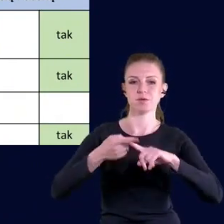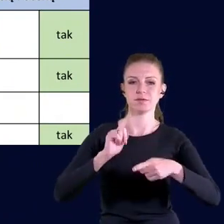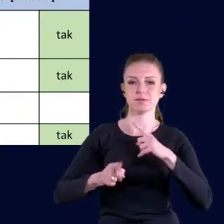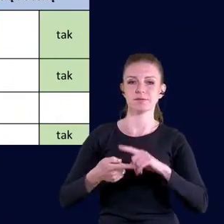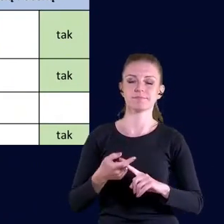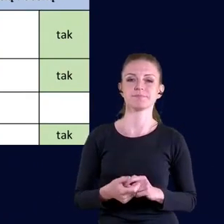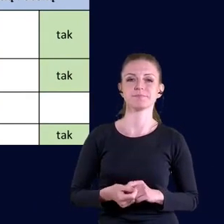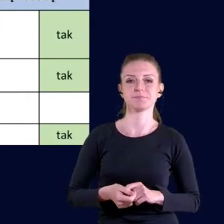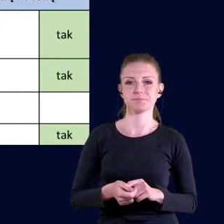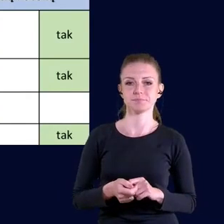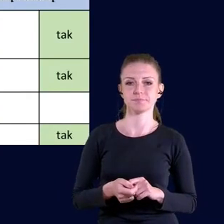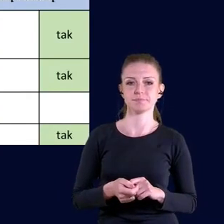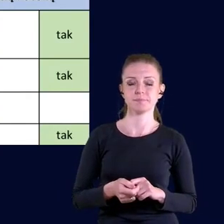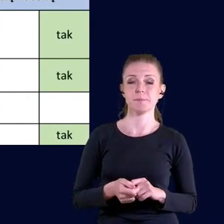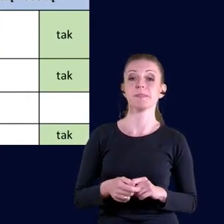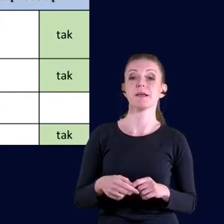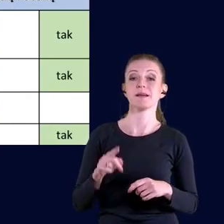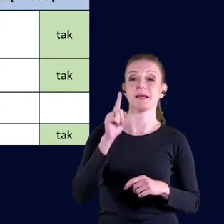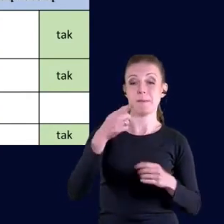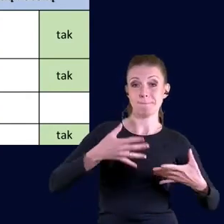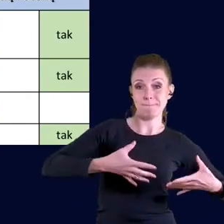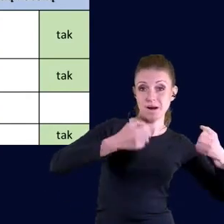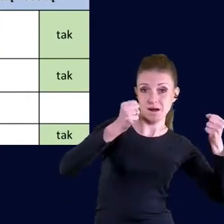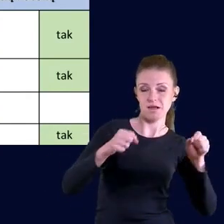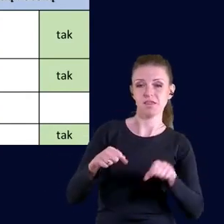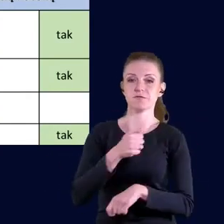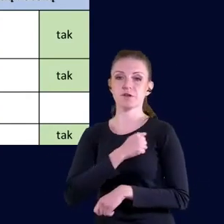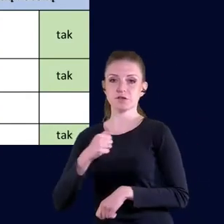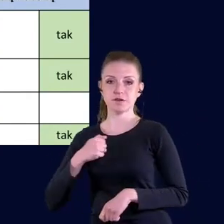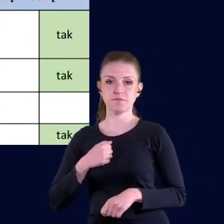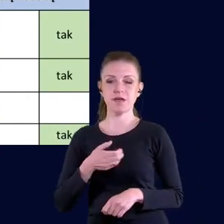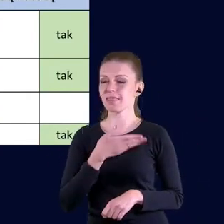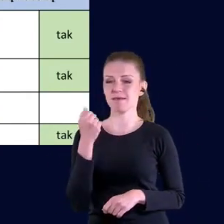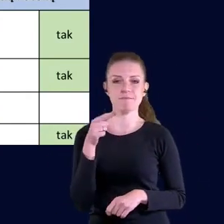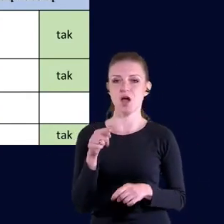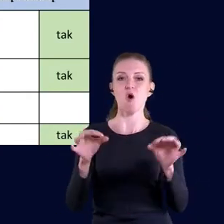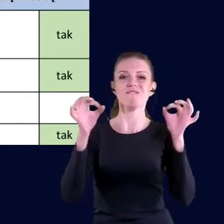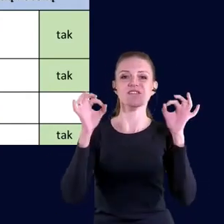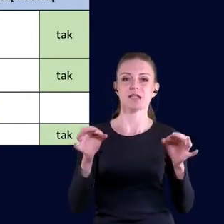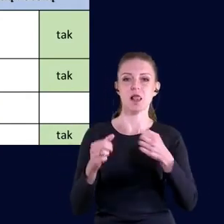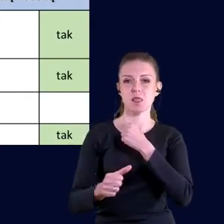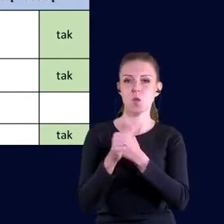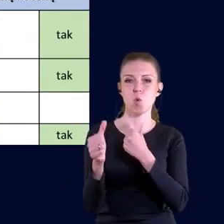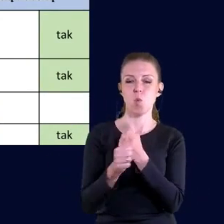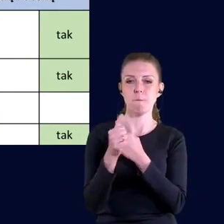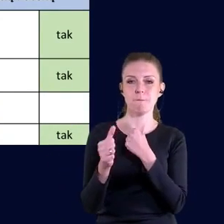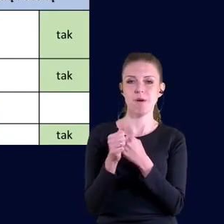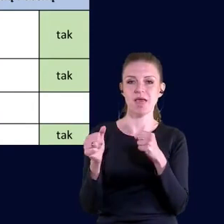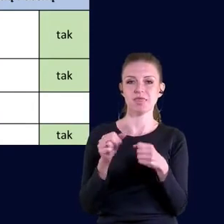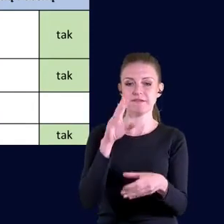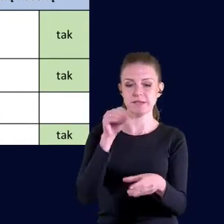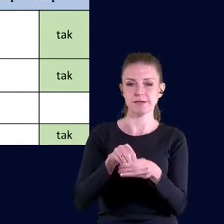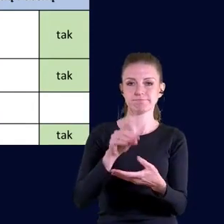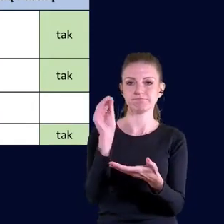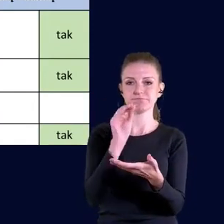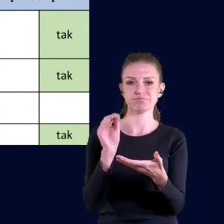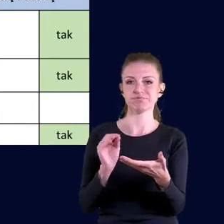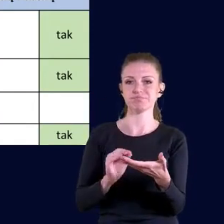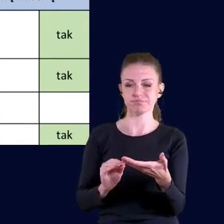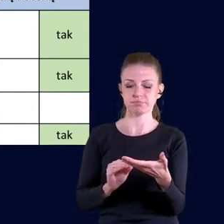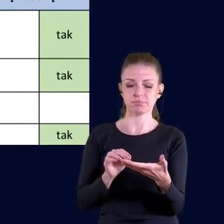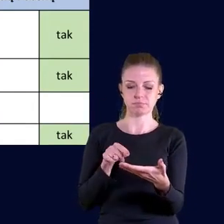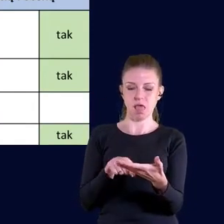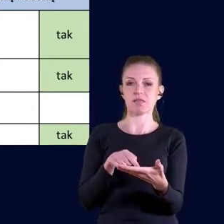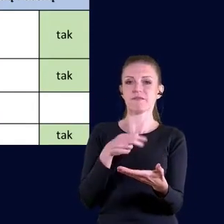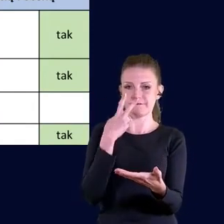czyli praski i warszawskie nie mają jeszcze oficjalnego dokumentu opisującego politykę